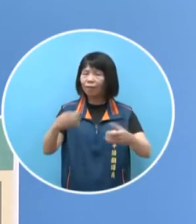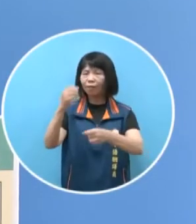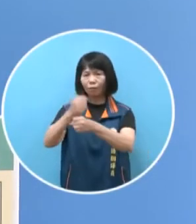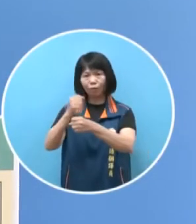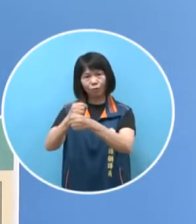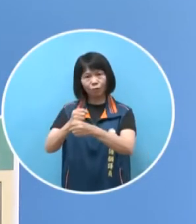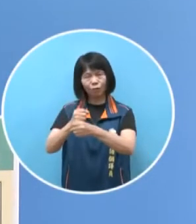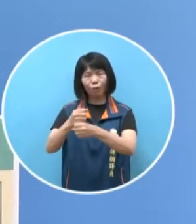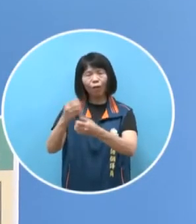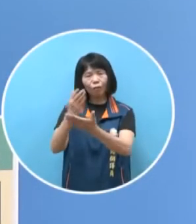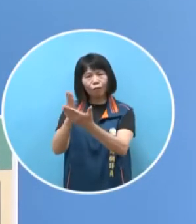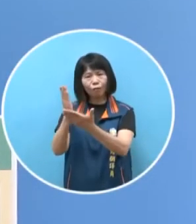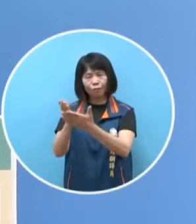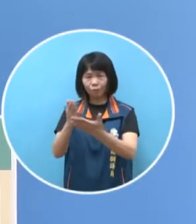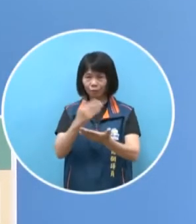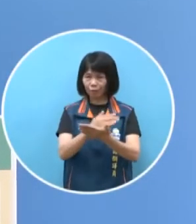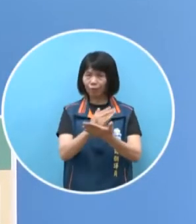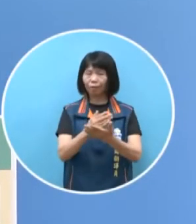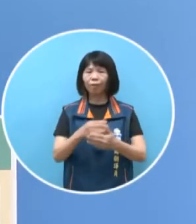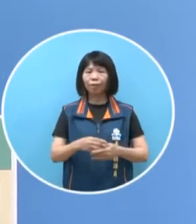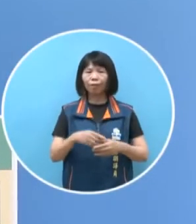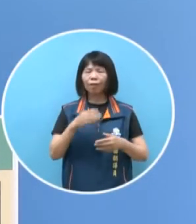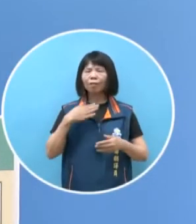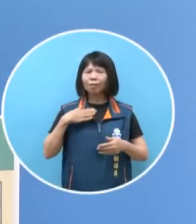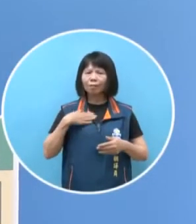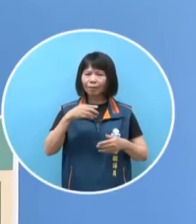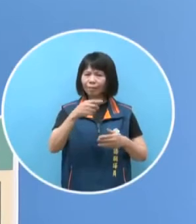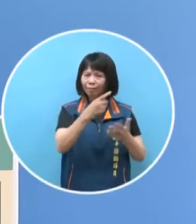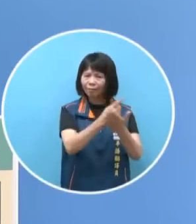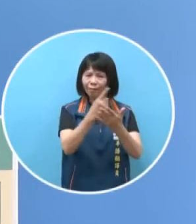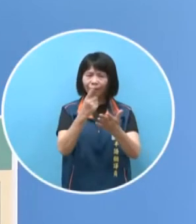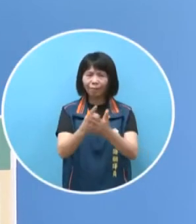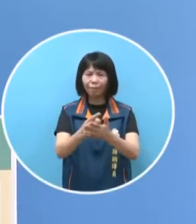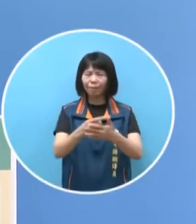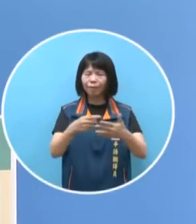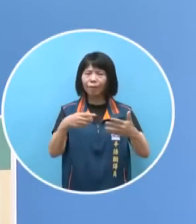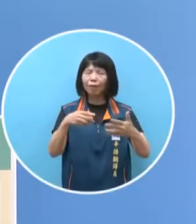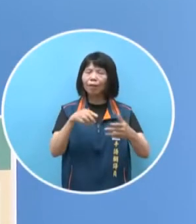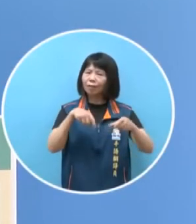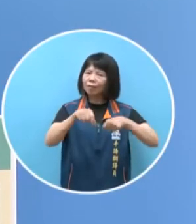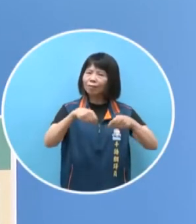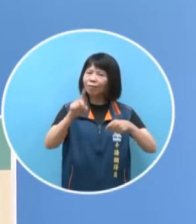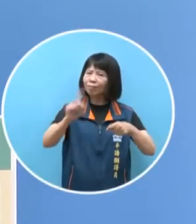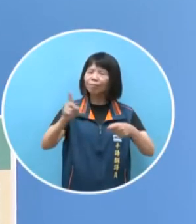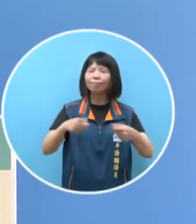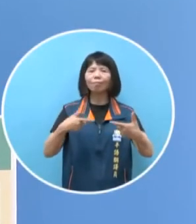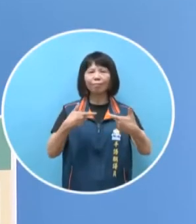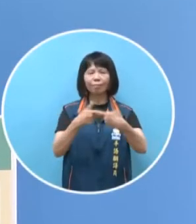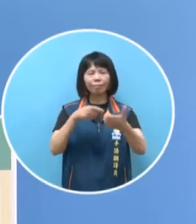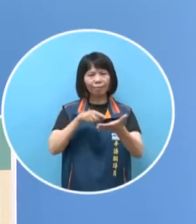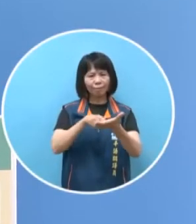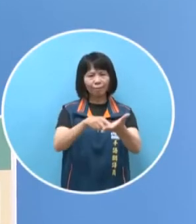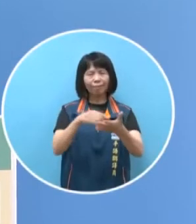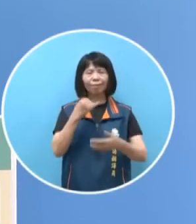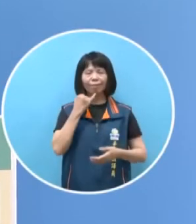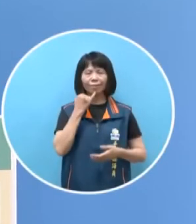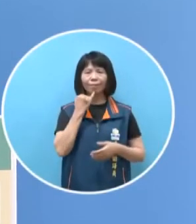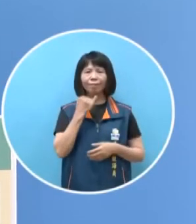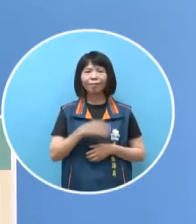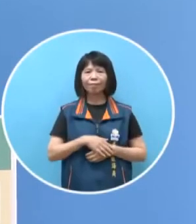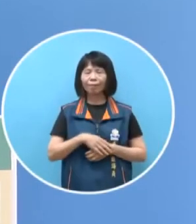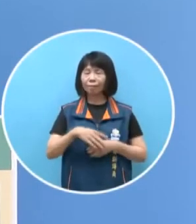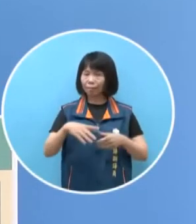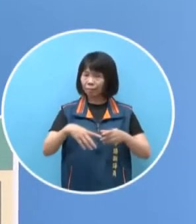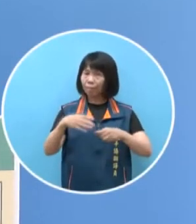别啊，来了解各部会他可以申请的纾困方案，这样子你有第一线的一个保